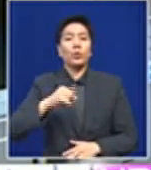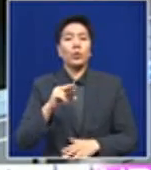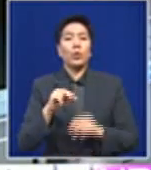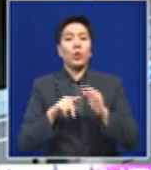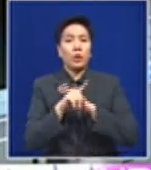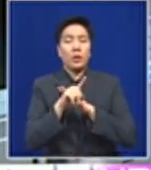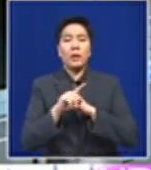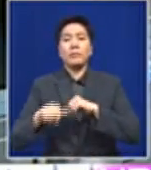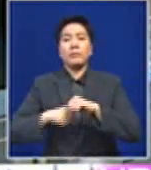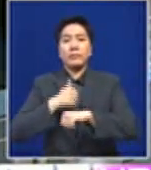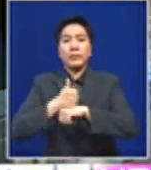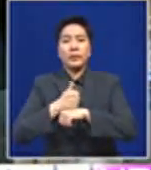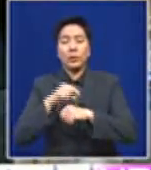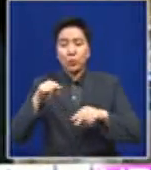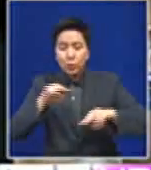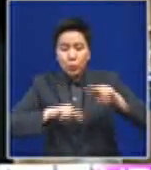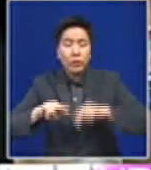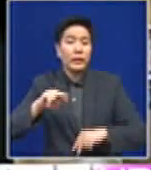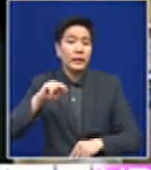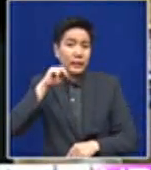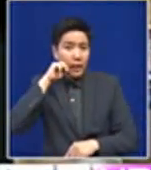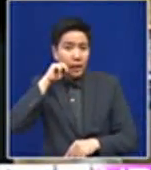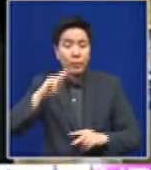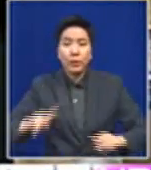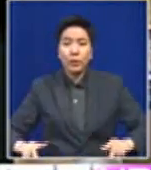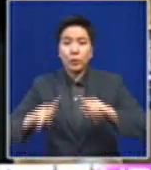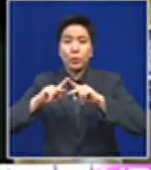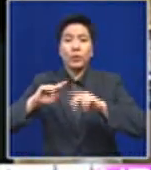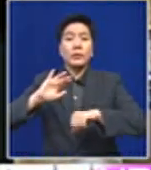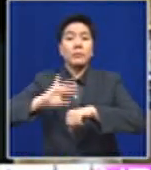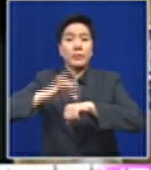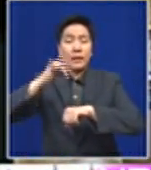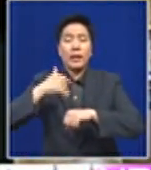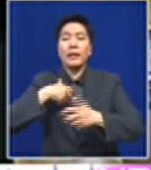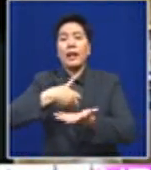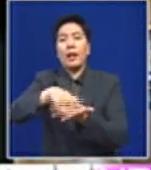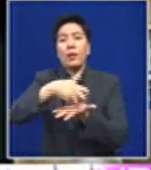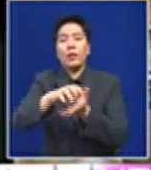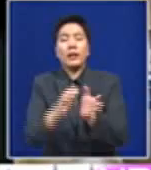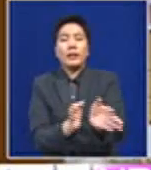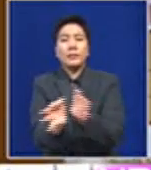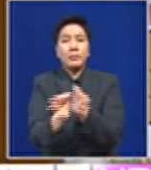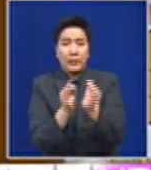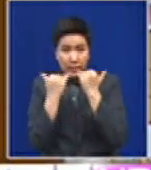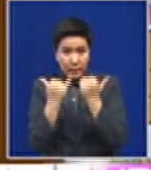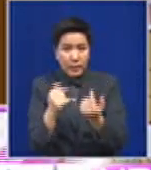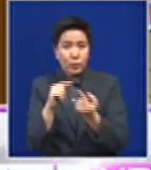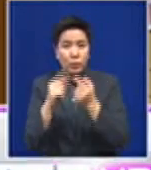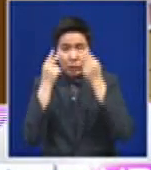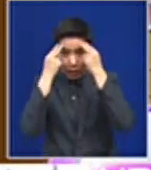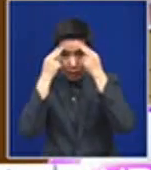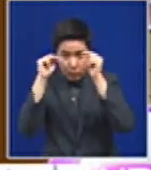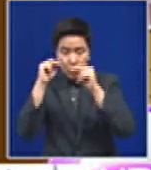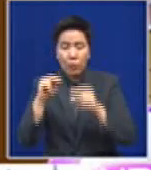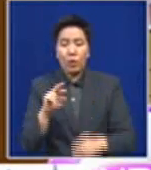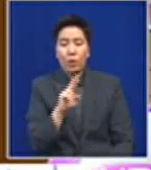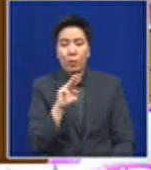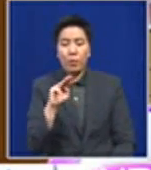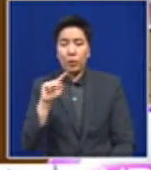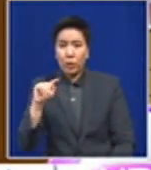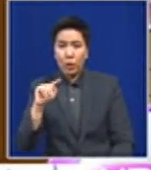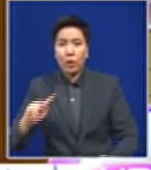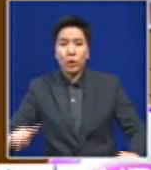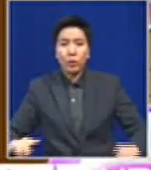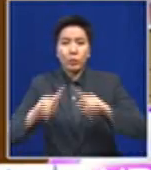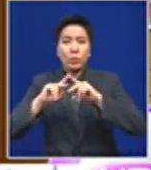ดีกรมทรัพยากรน้ำกระทรวงทรัพยากรธรรมชาติและสิ่งแวดล้อมชี้แจงกรณีนี้ว่านายกรัฐมนตรีและรัฐมนตรีว่าการกระ